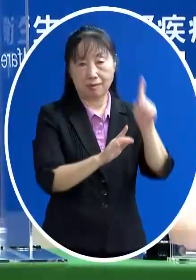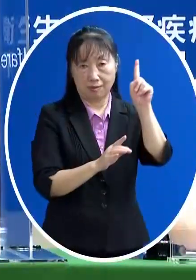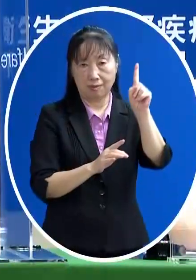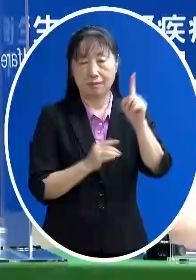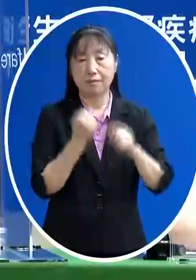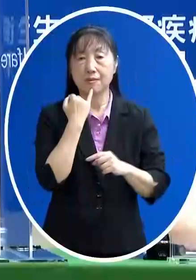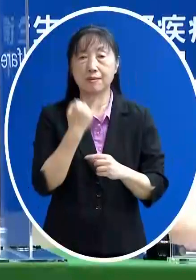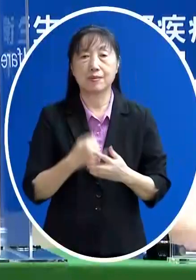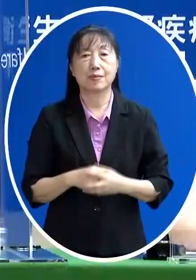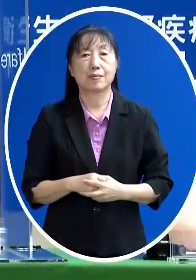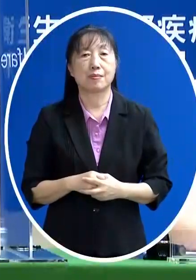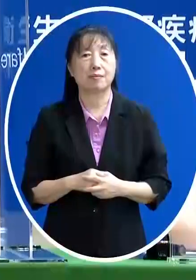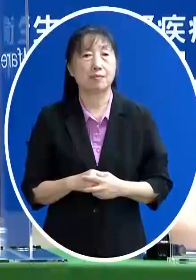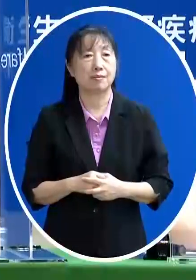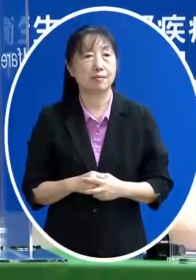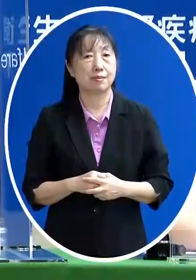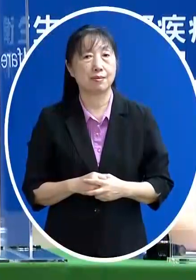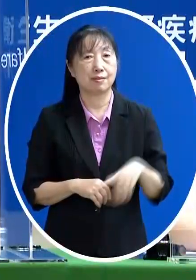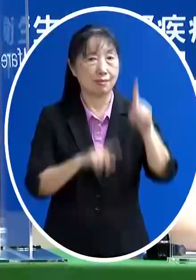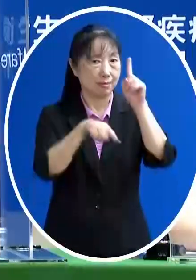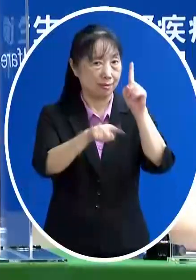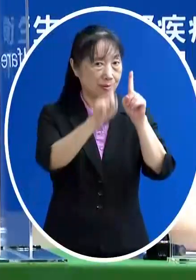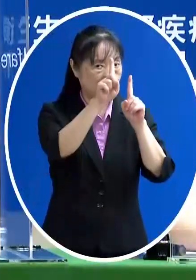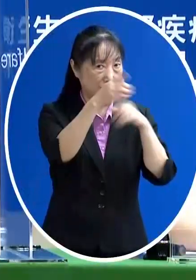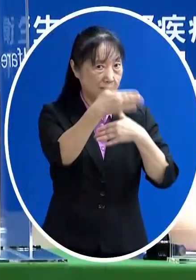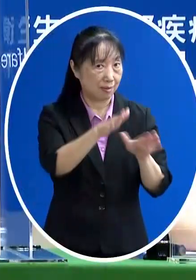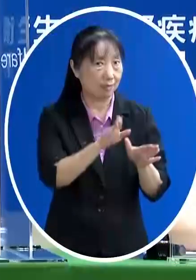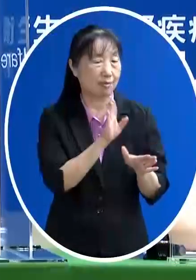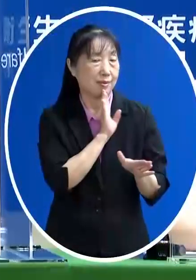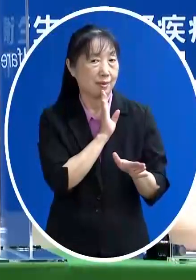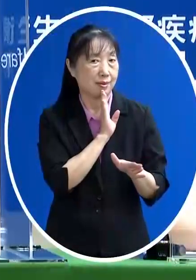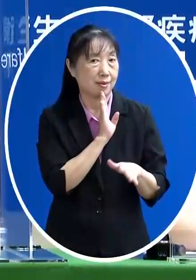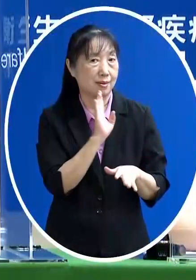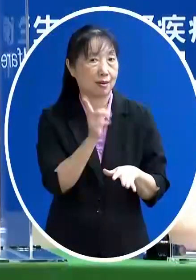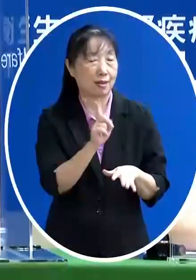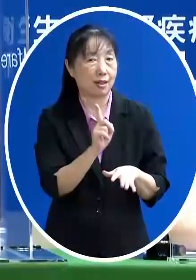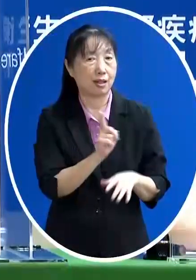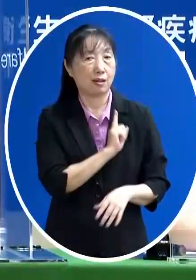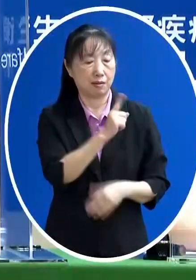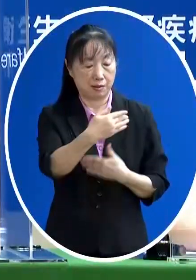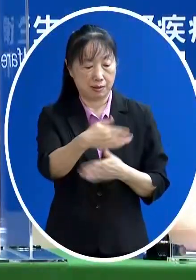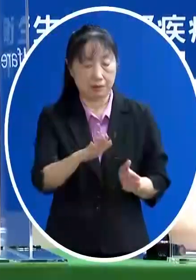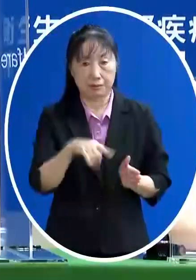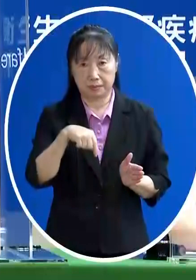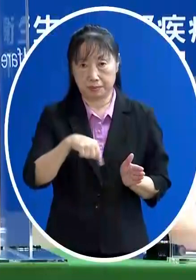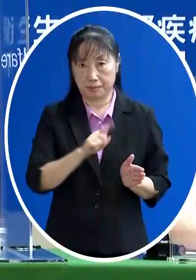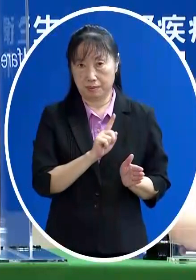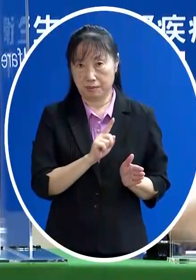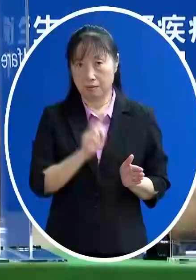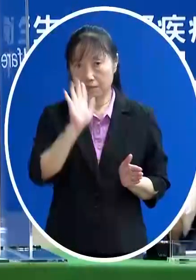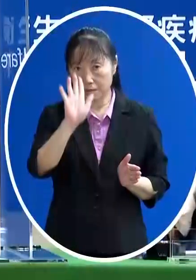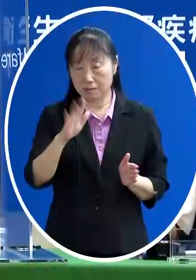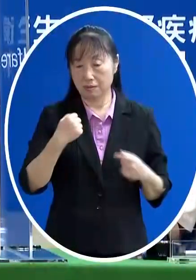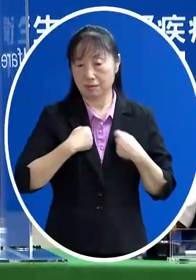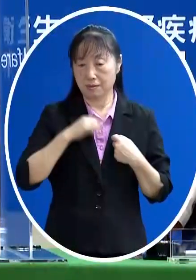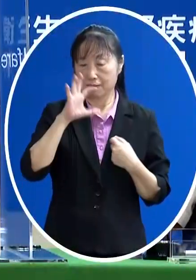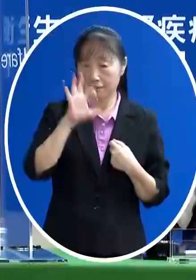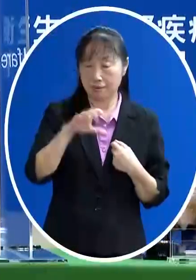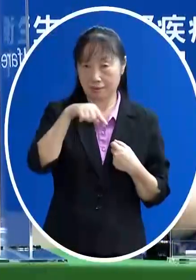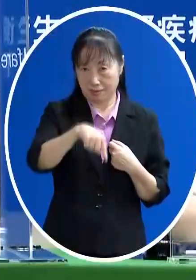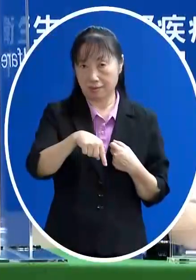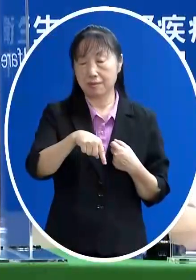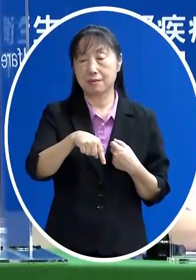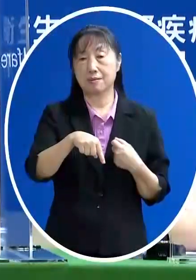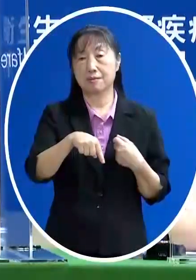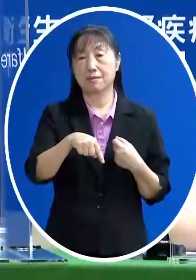那这个1人1室还是希望是以这个单独的房间哦，有这个卫浴设备为原